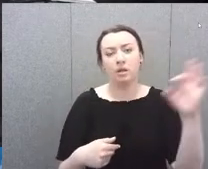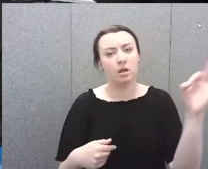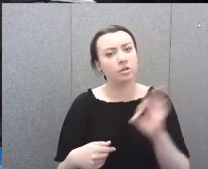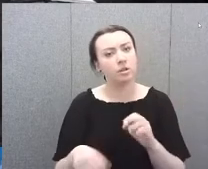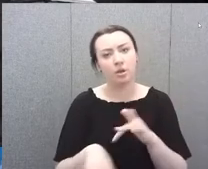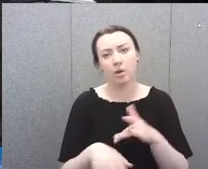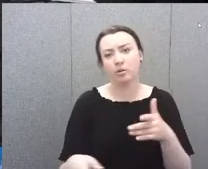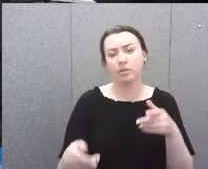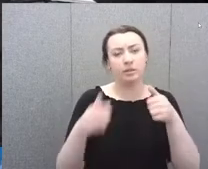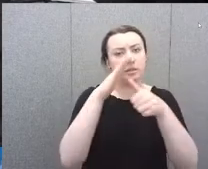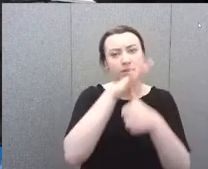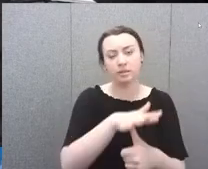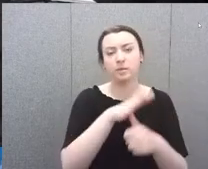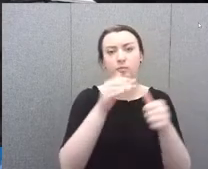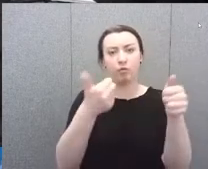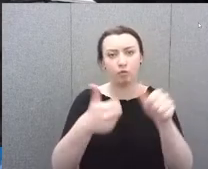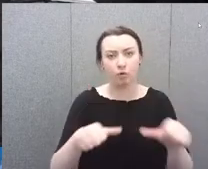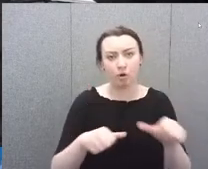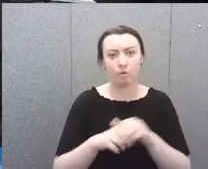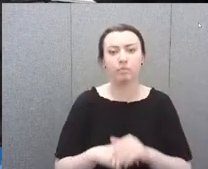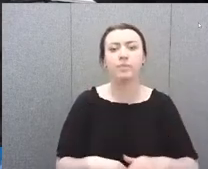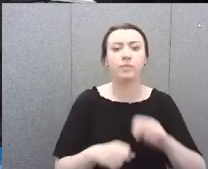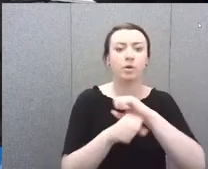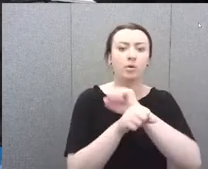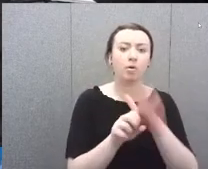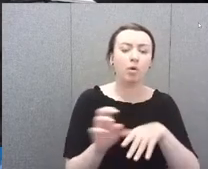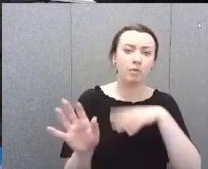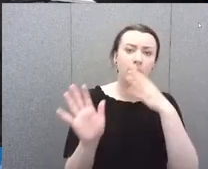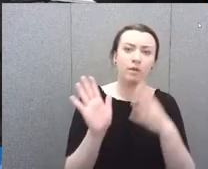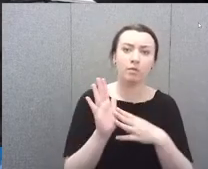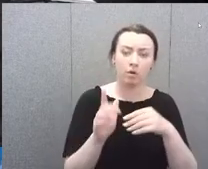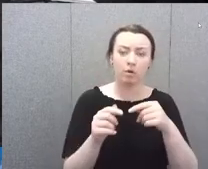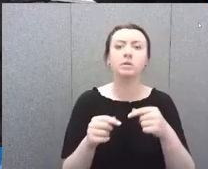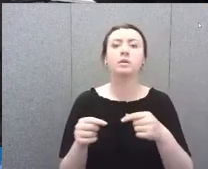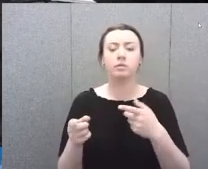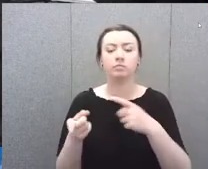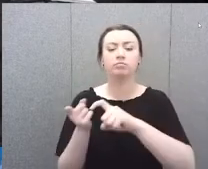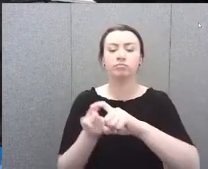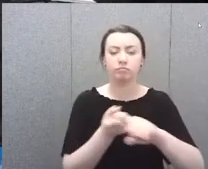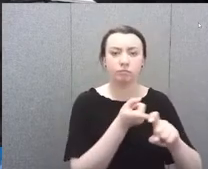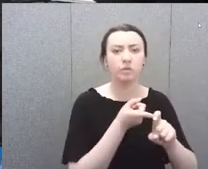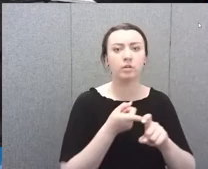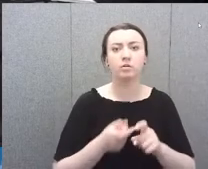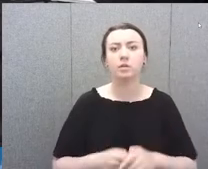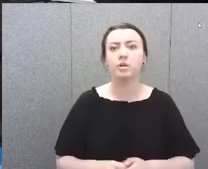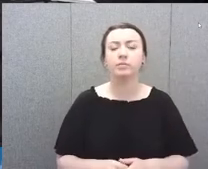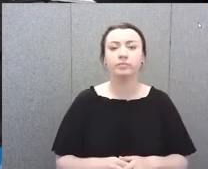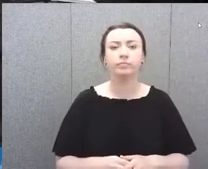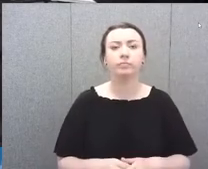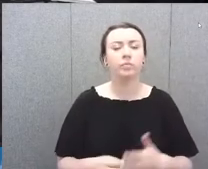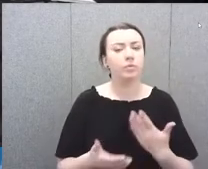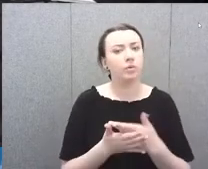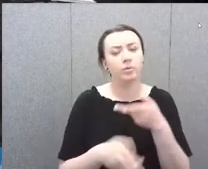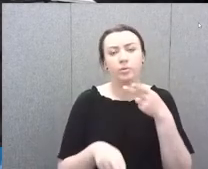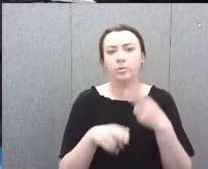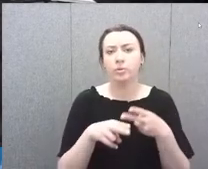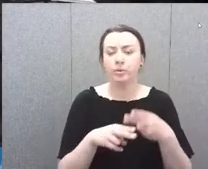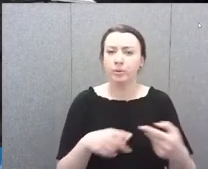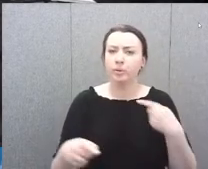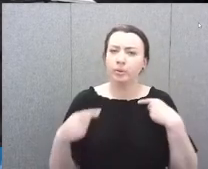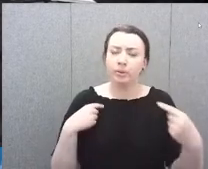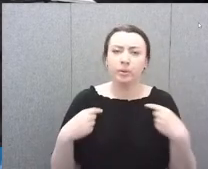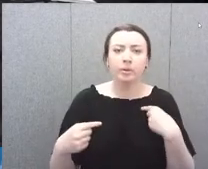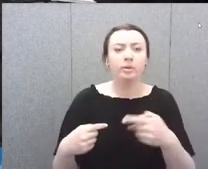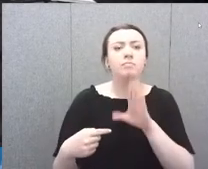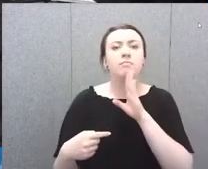дискриминации. Пандемия COVID-19 показала эти уязвимые места и то,